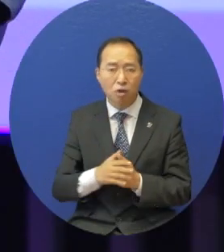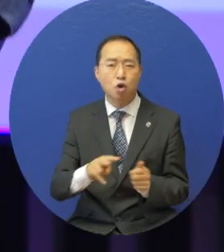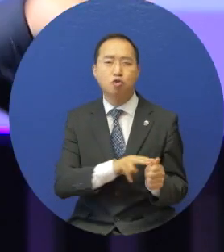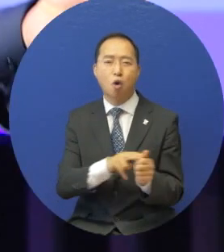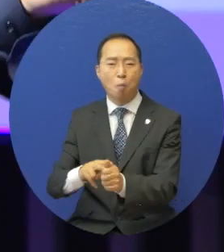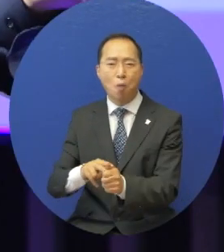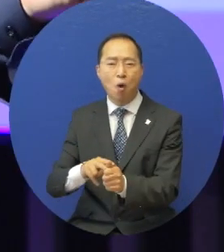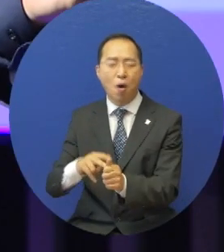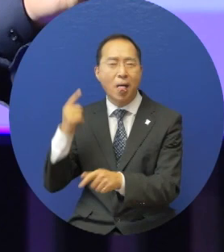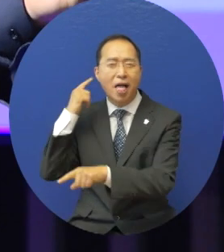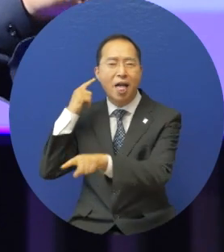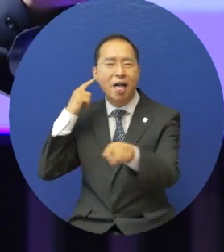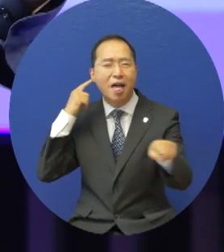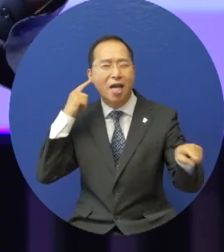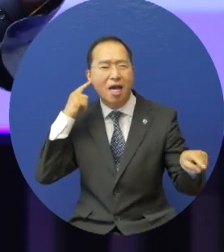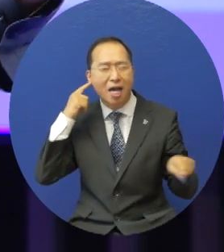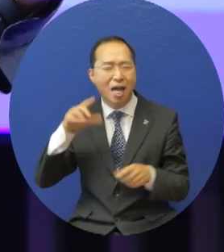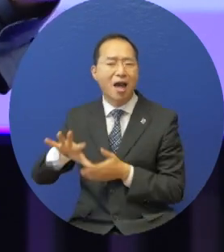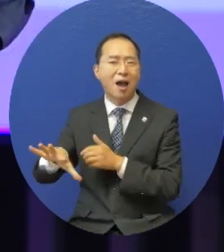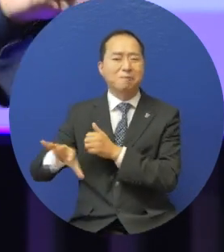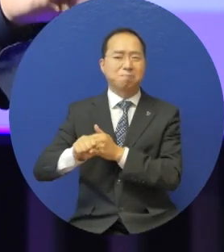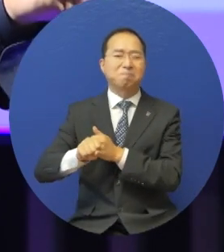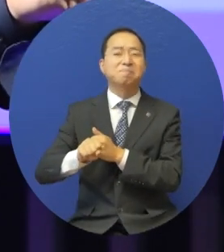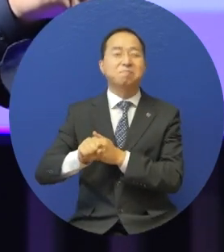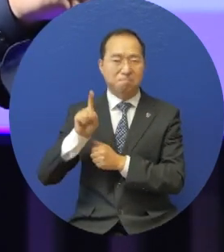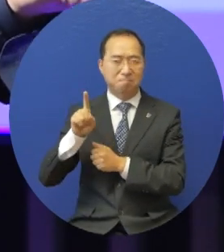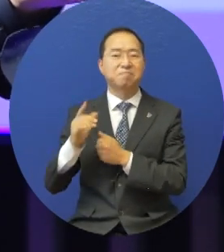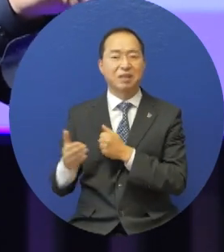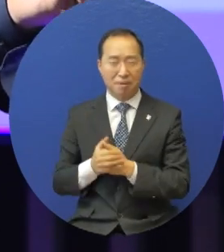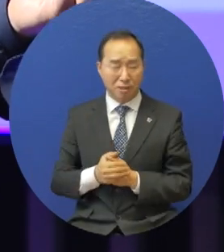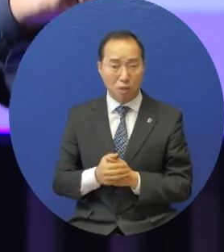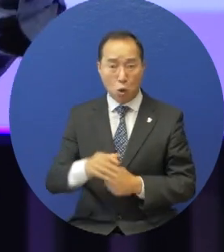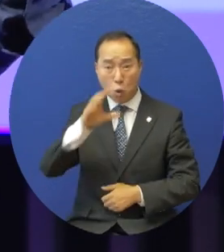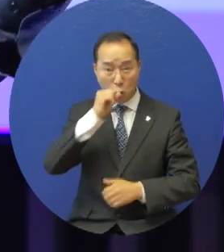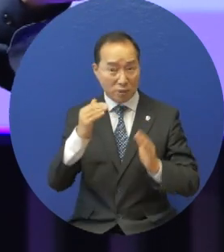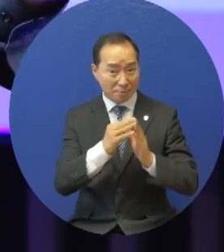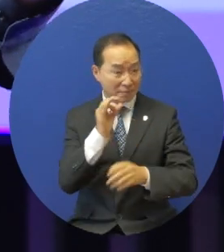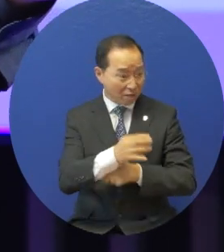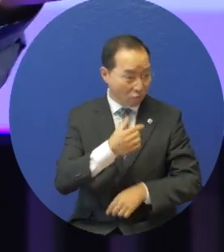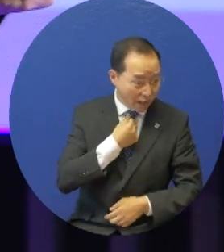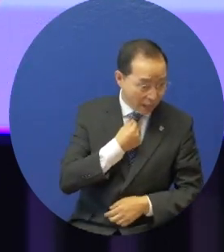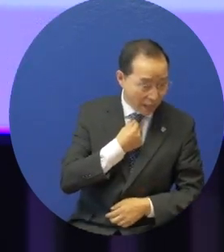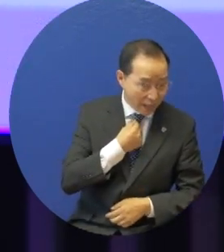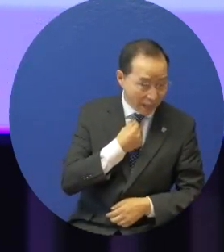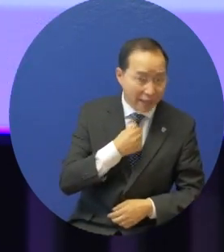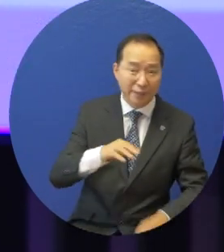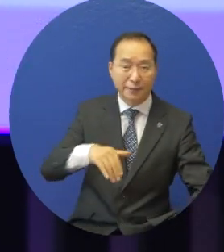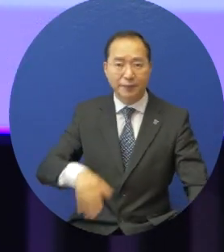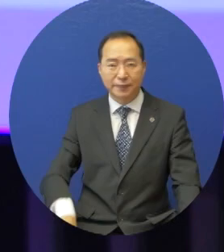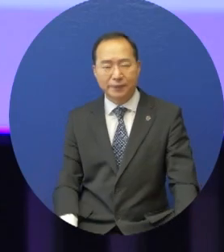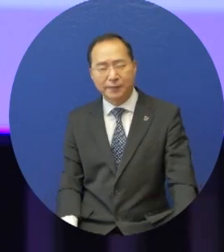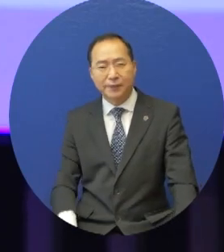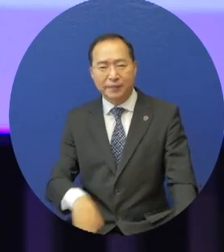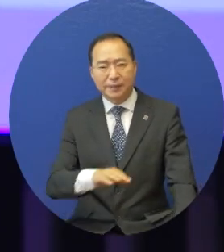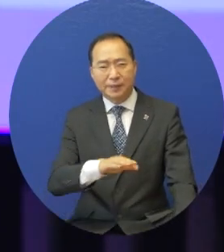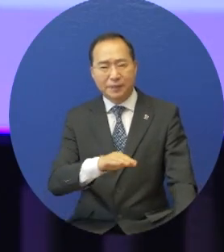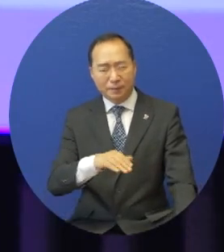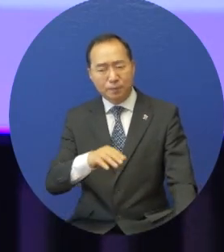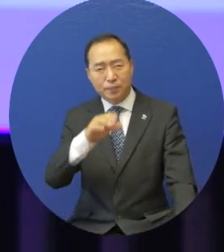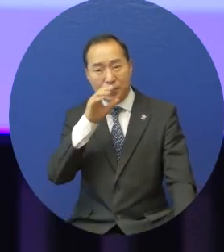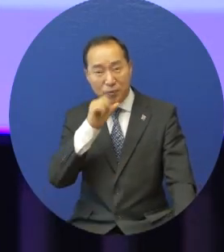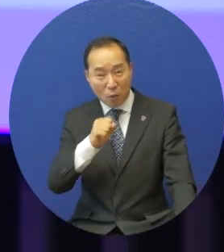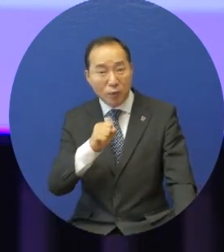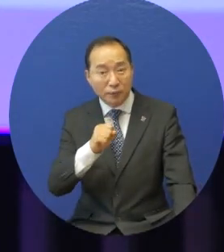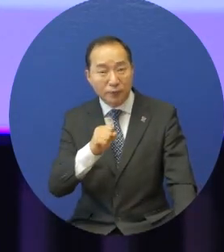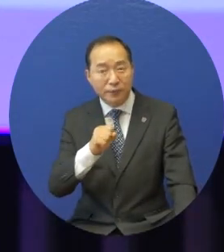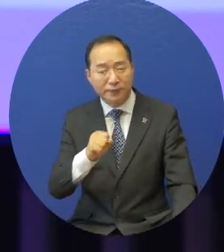것은 정보를 독점했기 때문이라고 추정이 됩니다. 그러려면 좋은 집을 사기 위해서는 그 사람에게 좀 이렇게